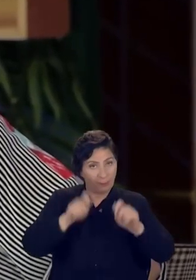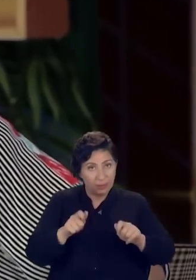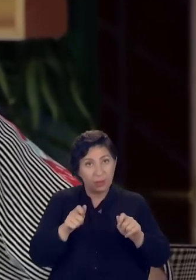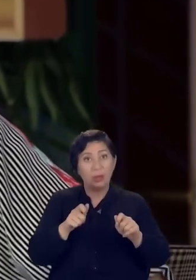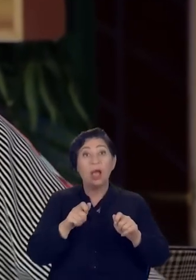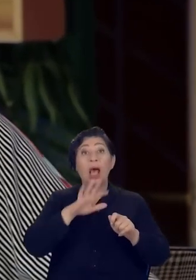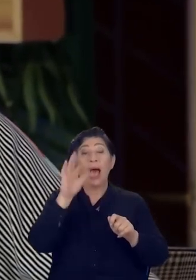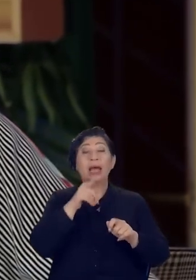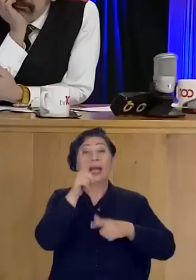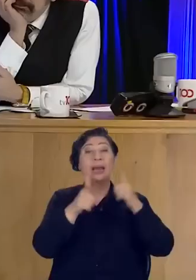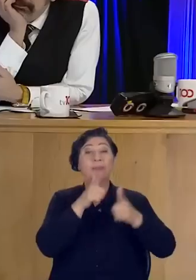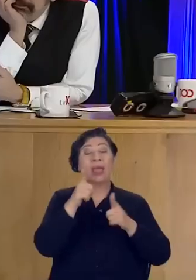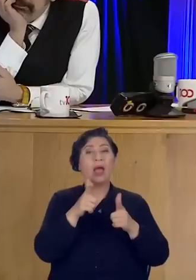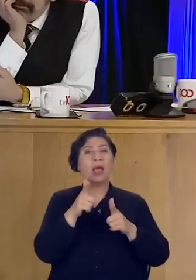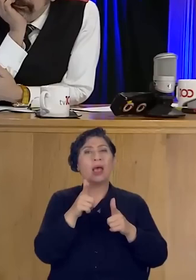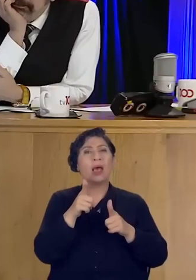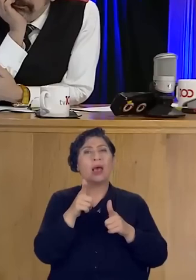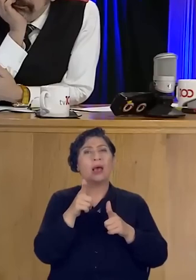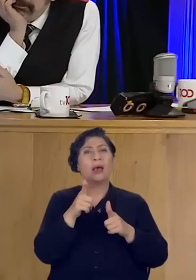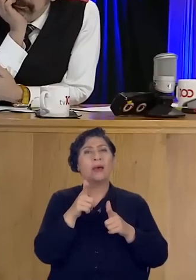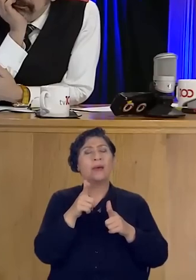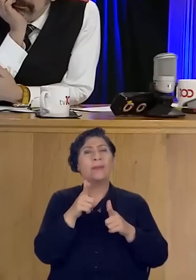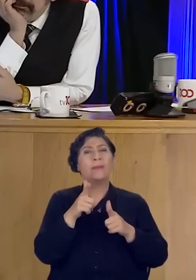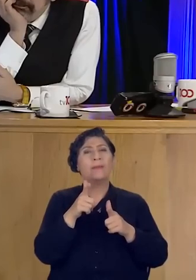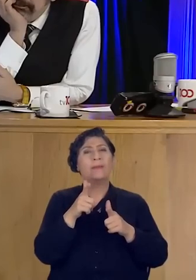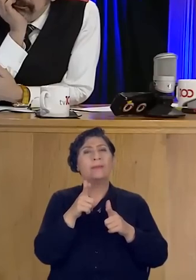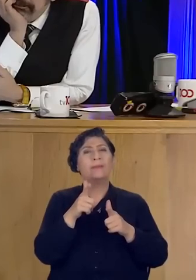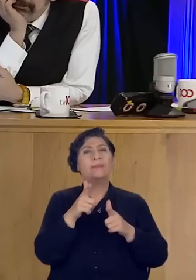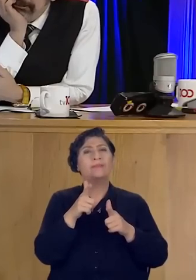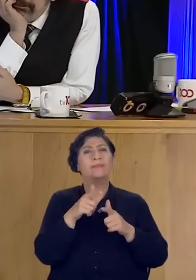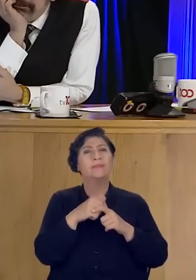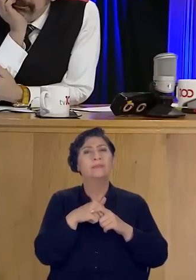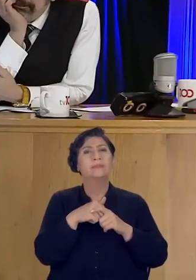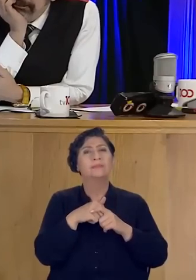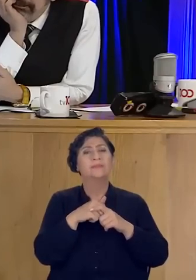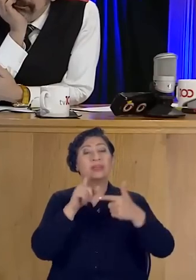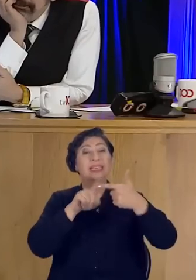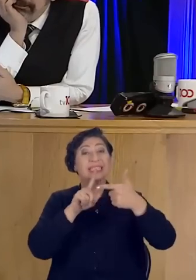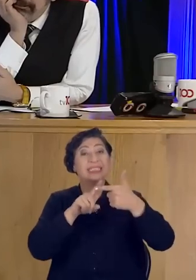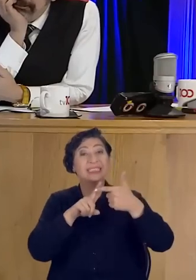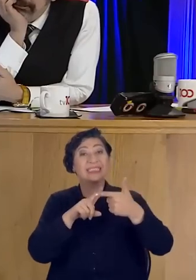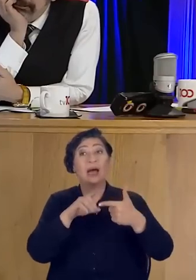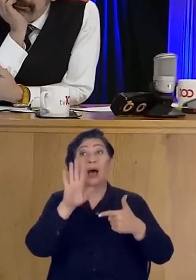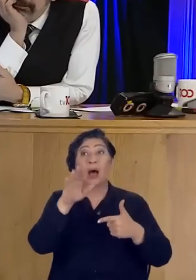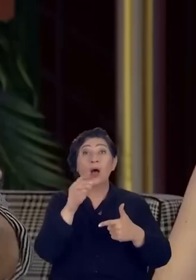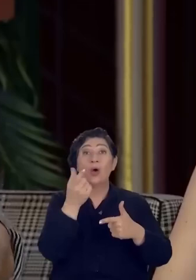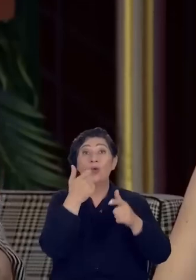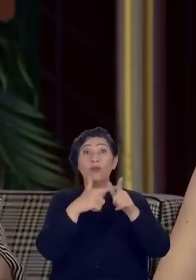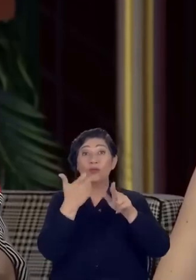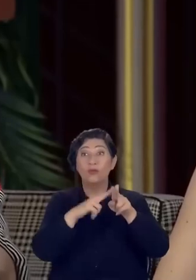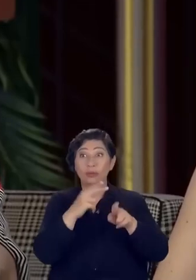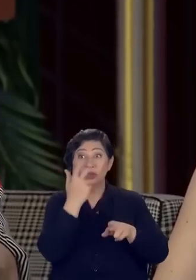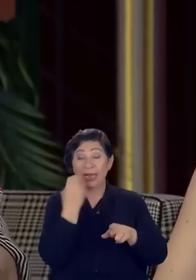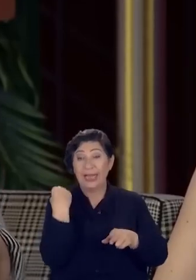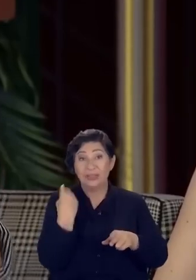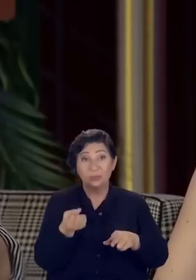Her klipte insanlar şey dediler. ikinci klipte mesela Ufuk Beydemir yeni